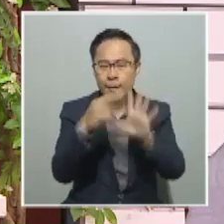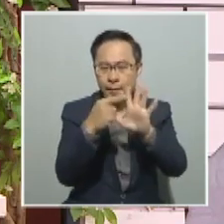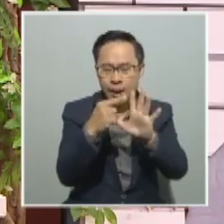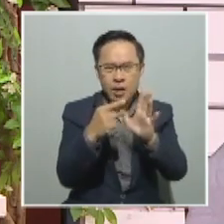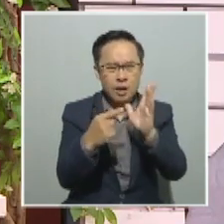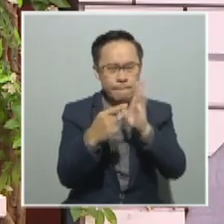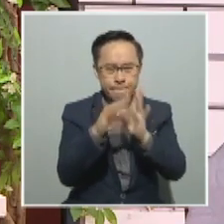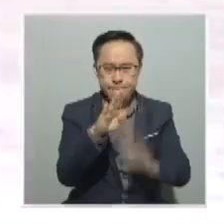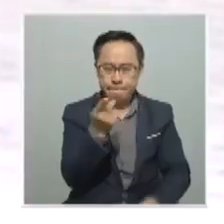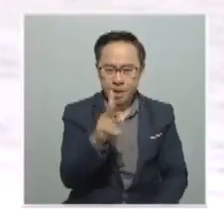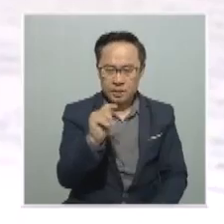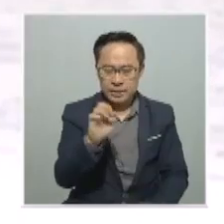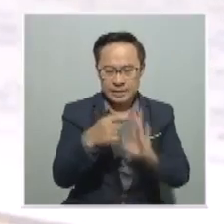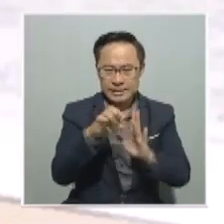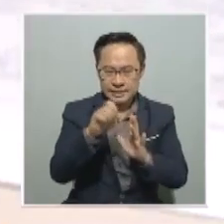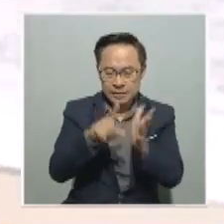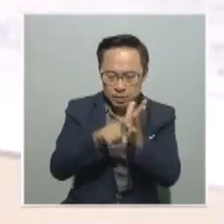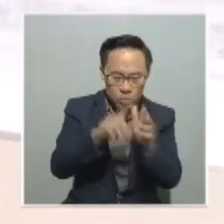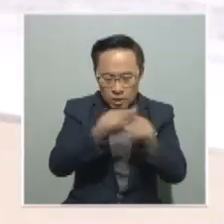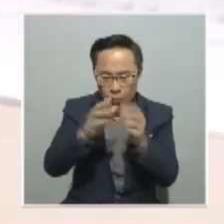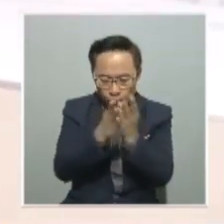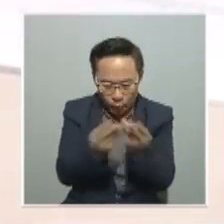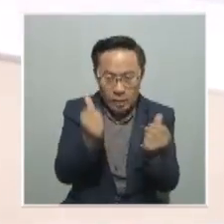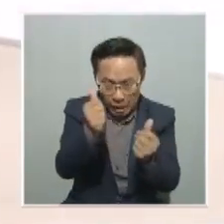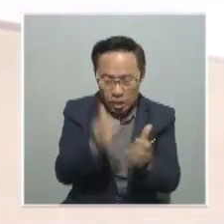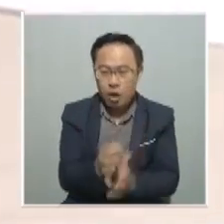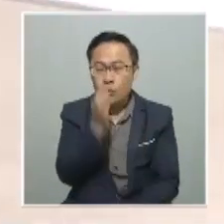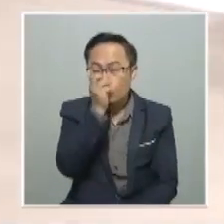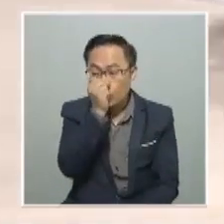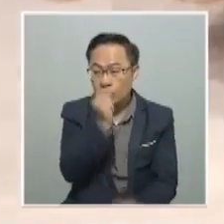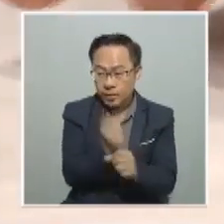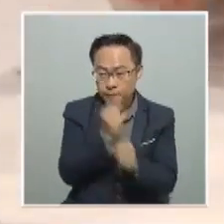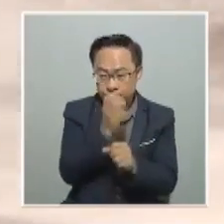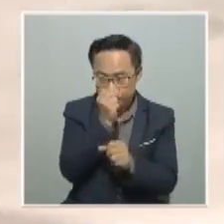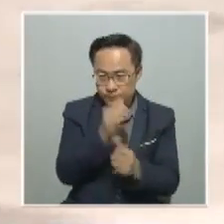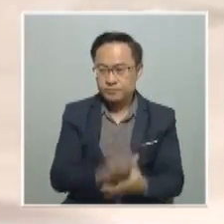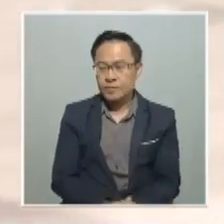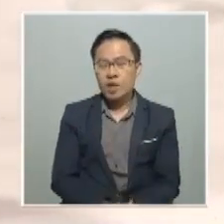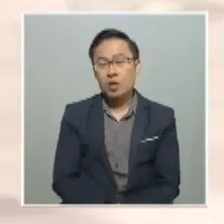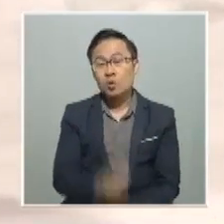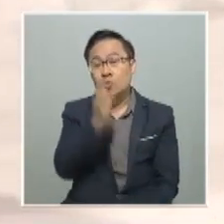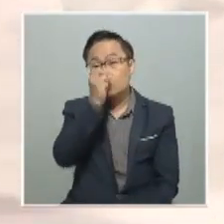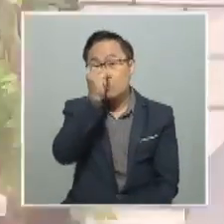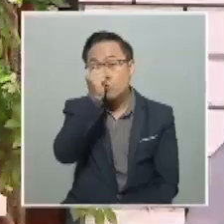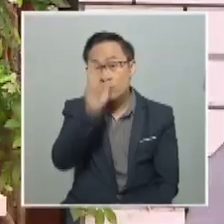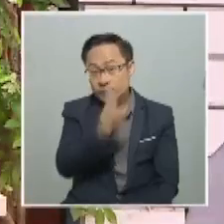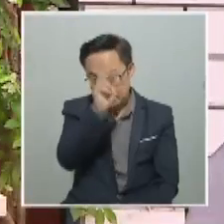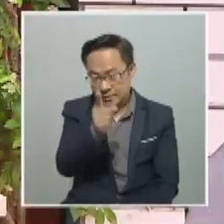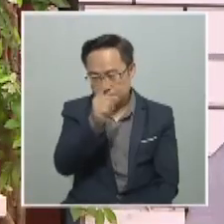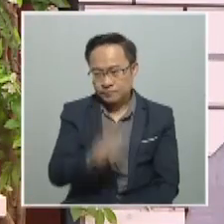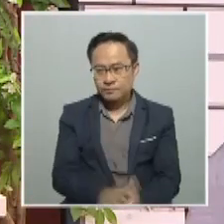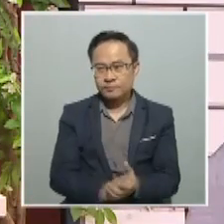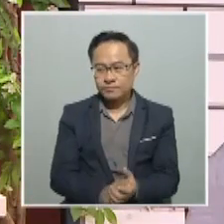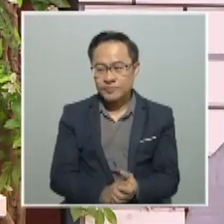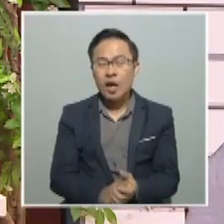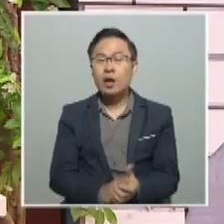ชื้อแบคทีเรียต่างๆพูดไปแล้วนะคะ10ปากว่าไม่เท่าตาเห็น10ตาเห็นไม่เท่ามือคลำ ป้าแด